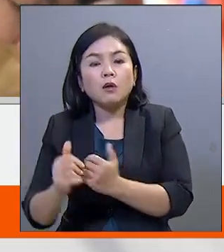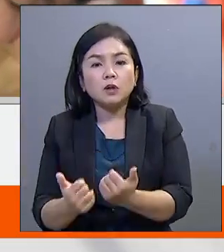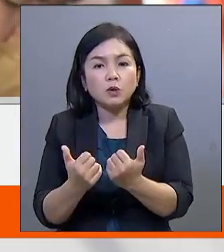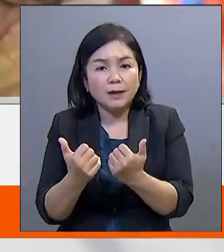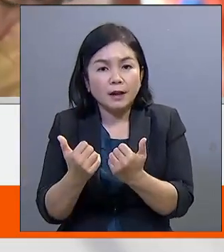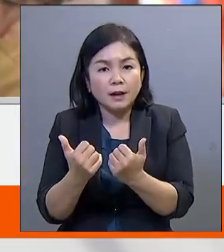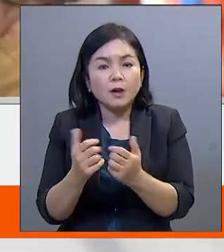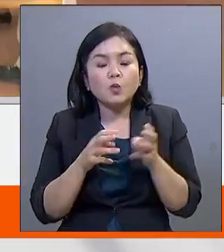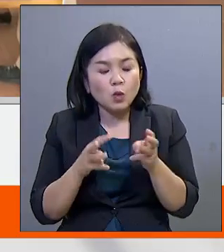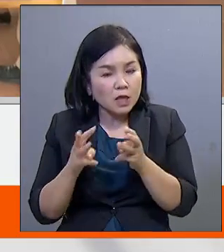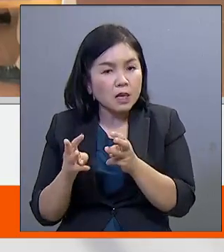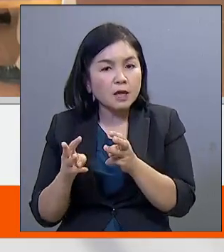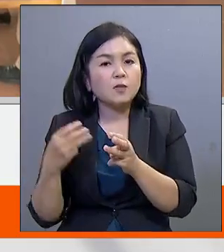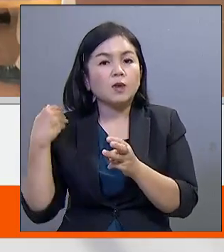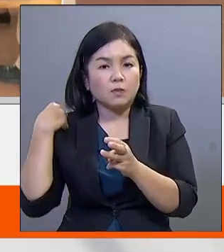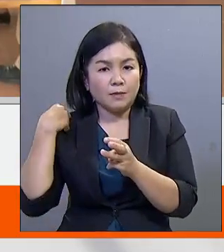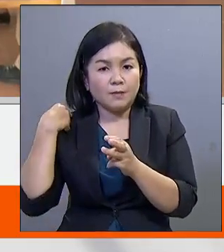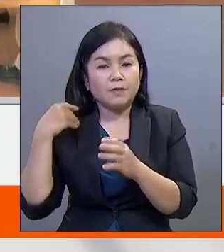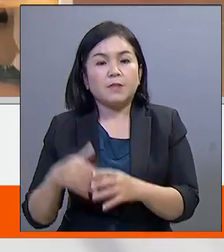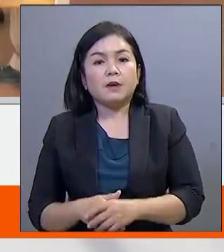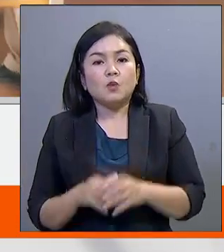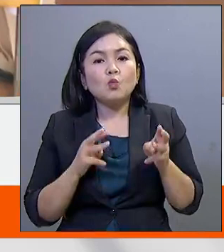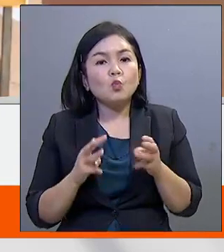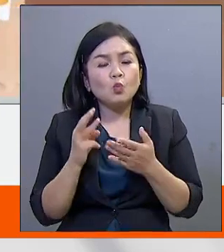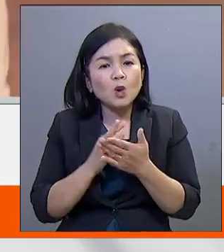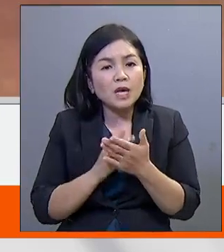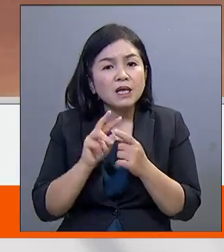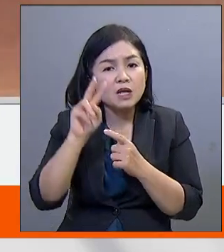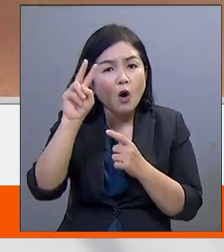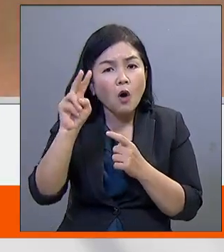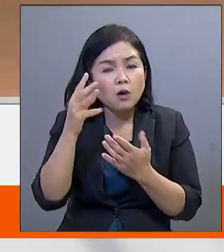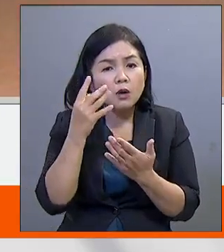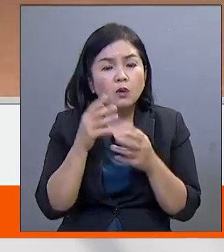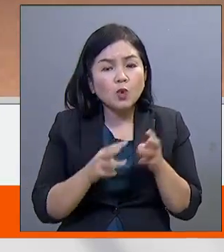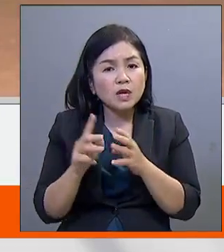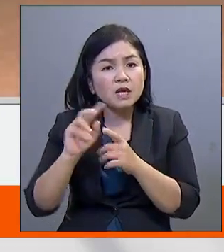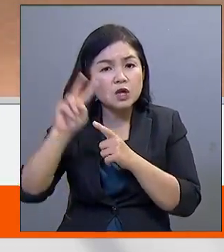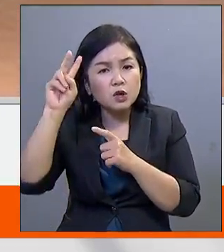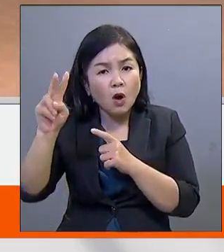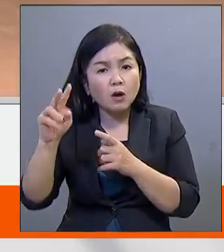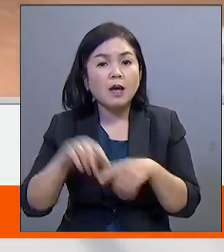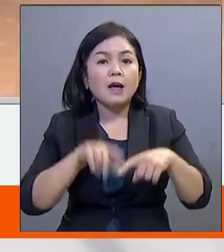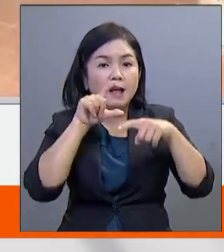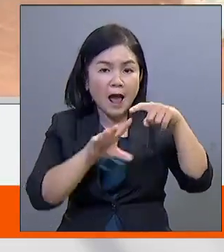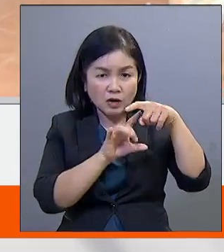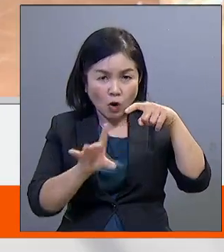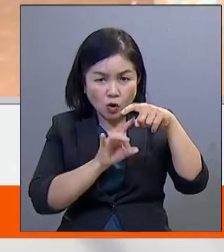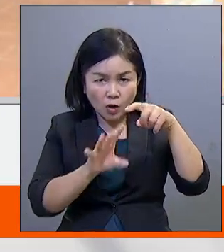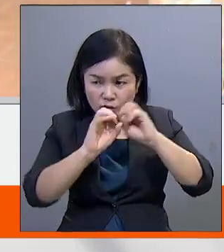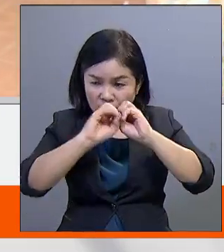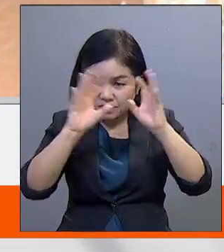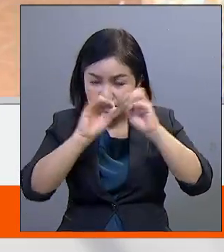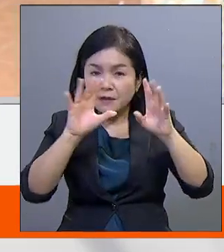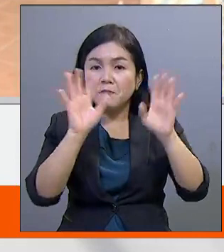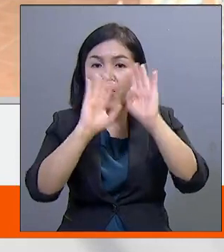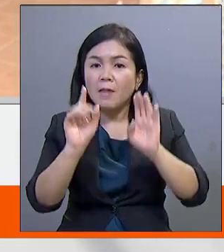งสธ์ถ้จะเอหารร้อยตอใหมลงตัวให้มชัดเกนไป